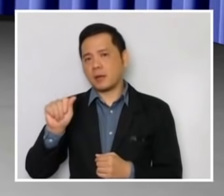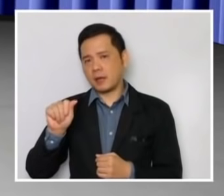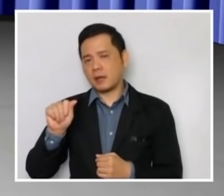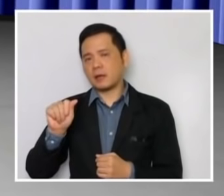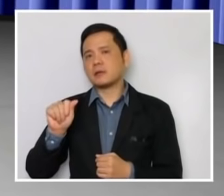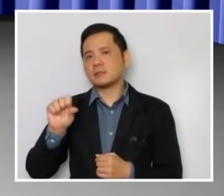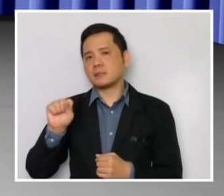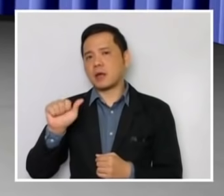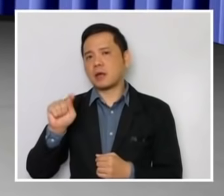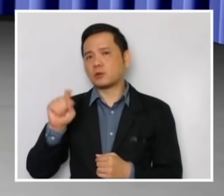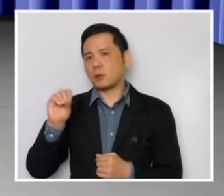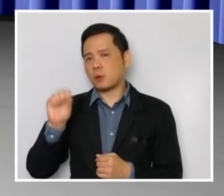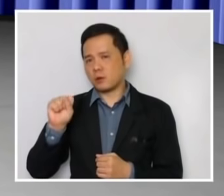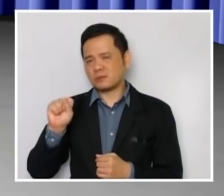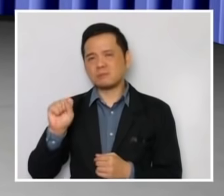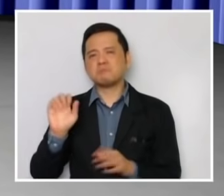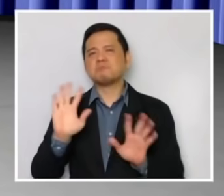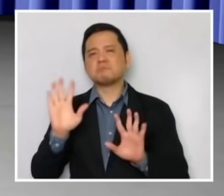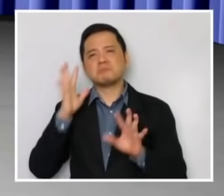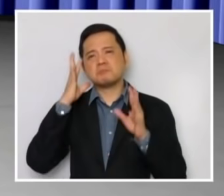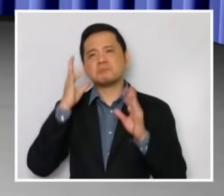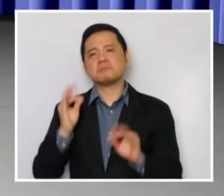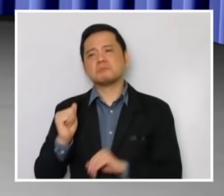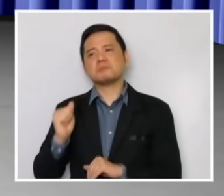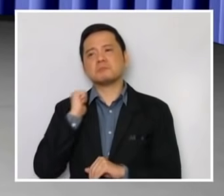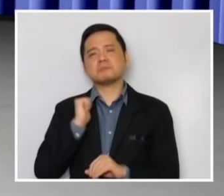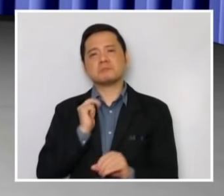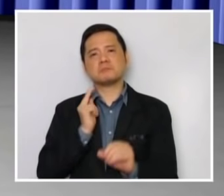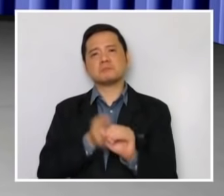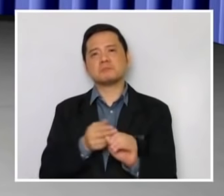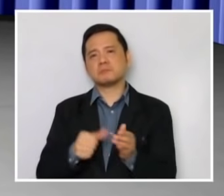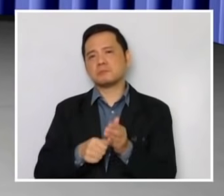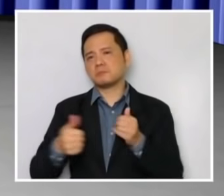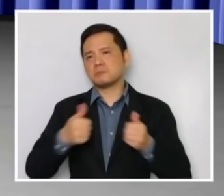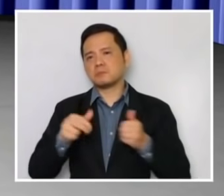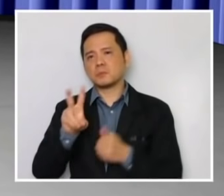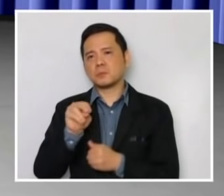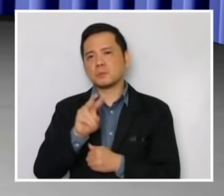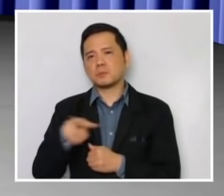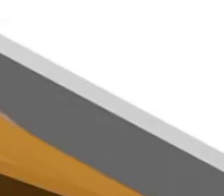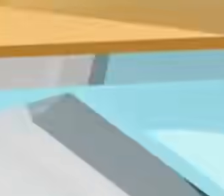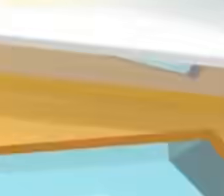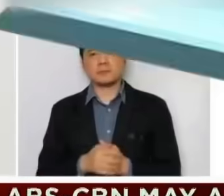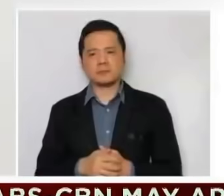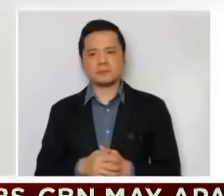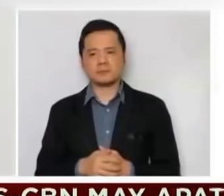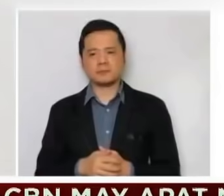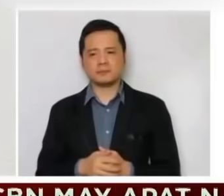siya tatakbo sa halalan 2022. Nagpapatrol, Mario Dumawal.